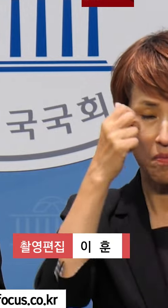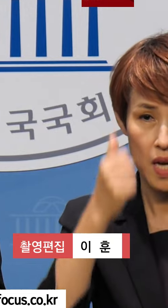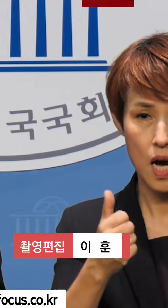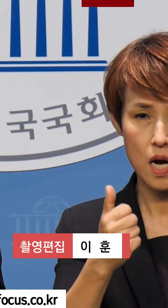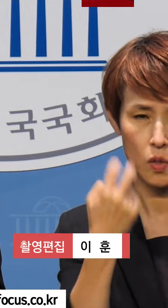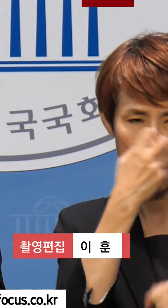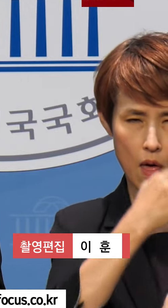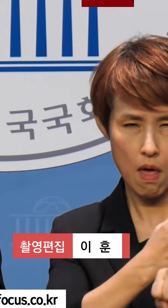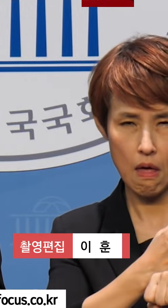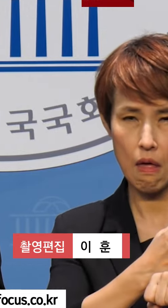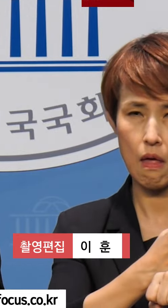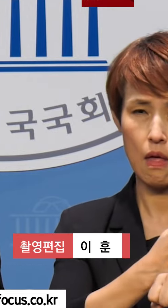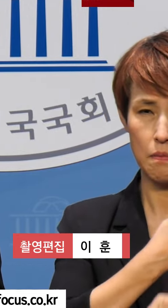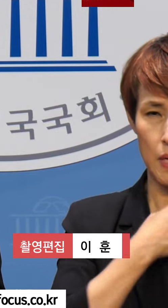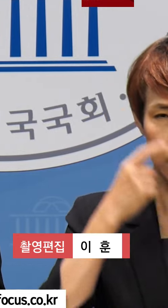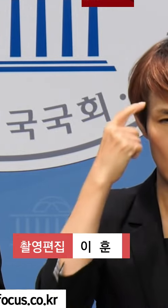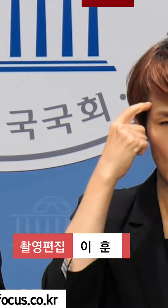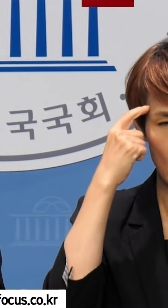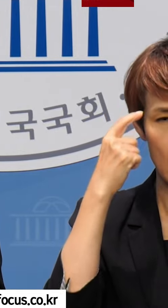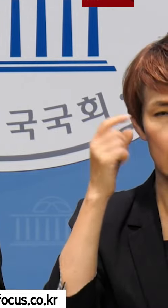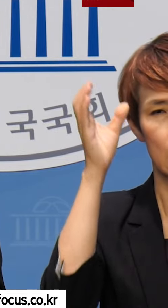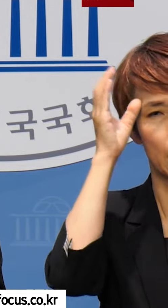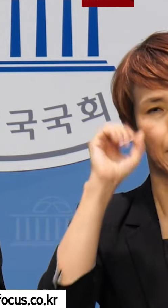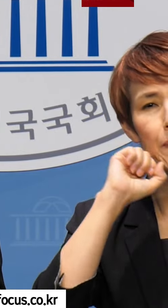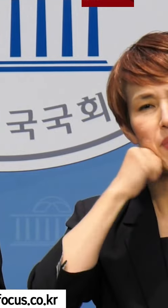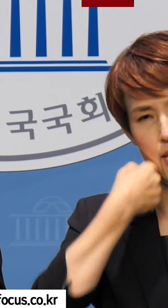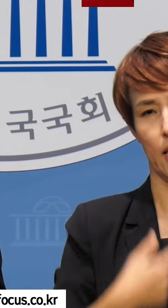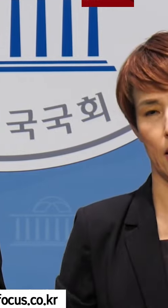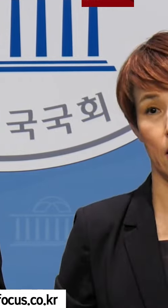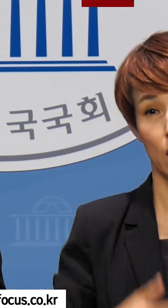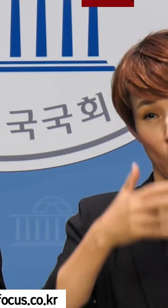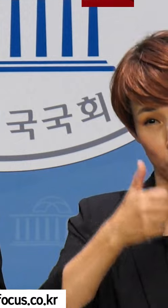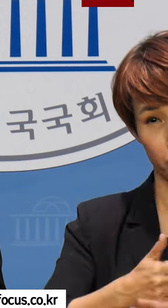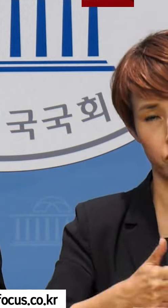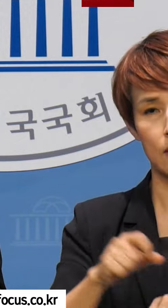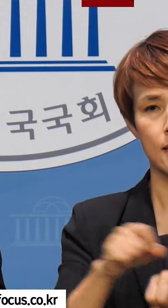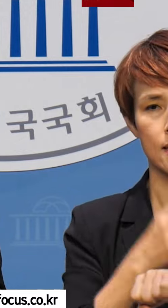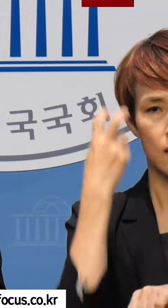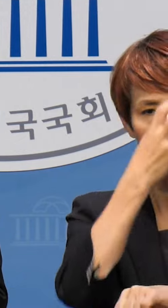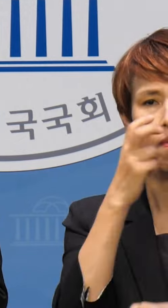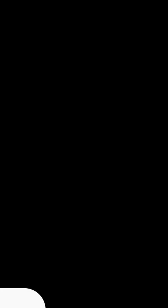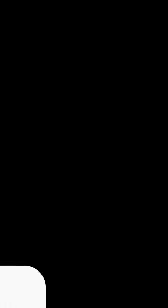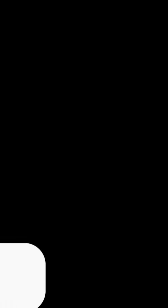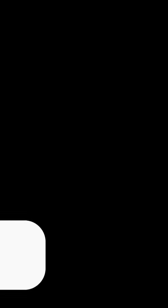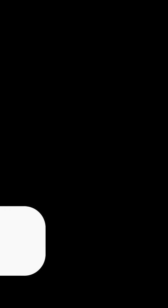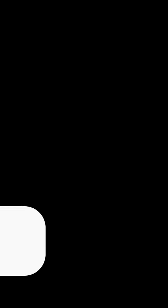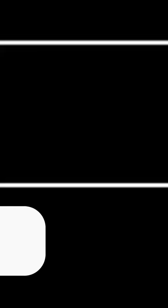것 기대할 수는 없습니다 결국 답은 특검뿐입니다